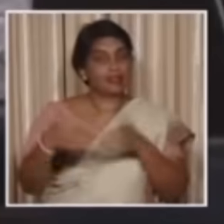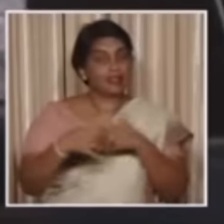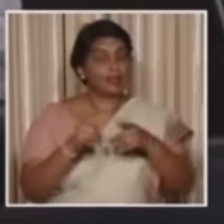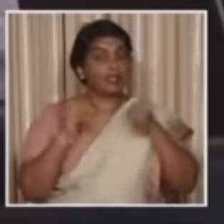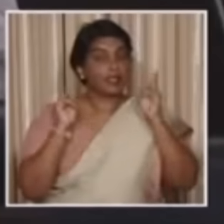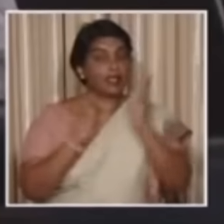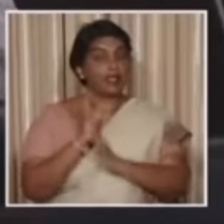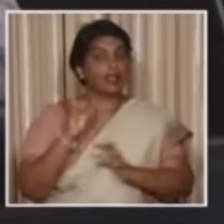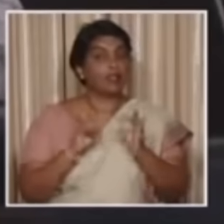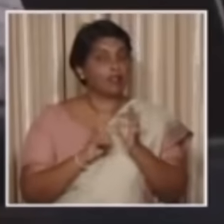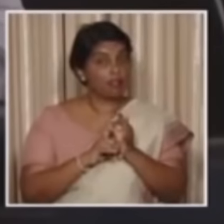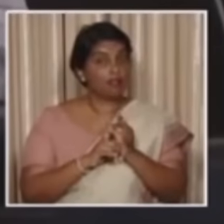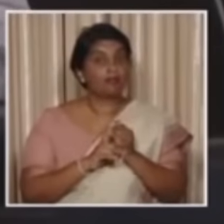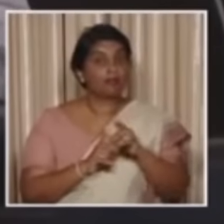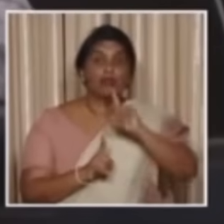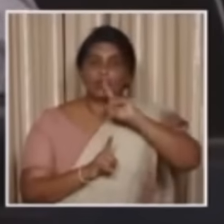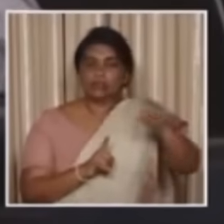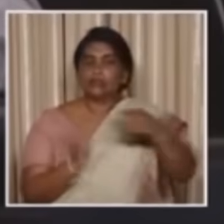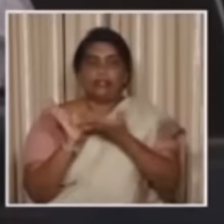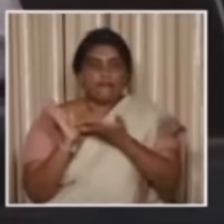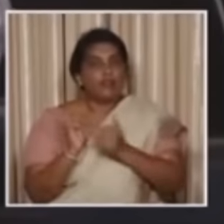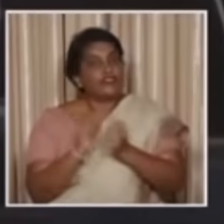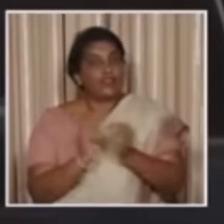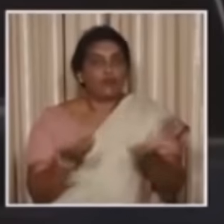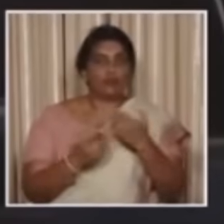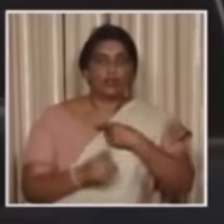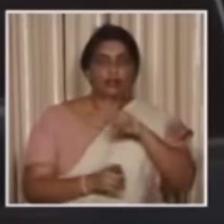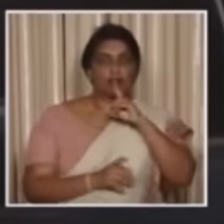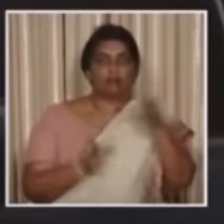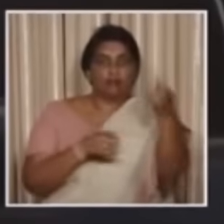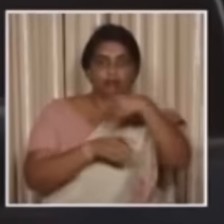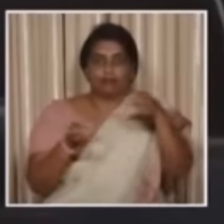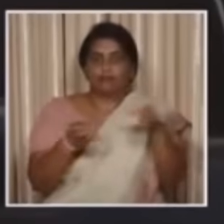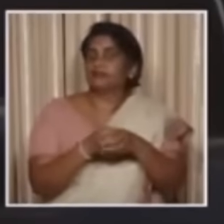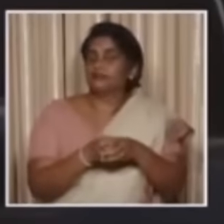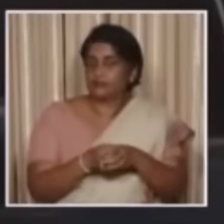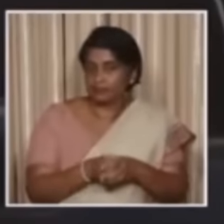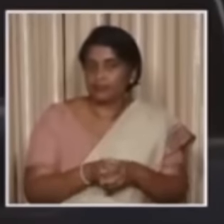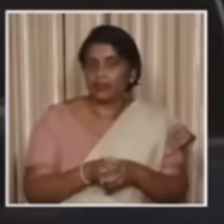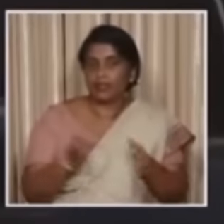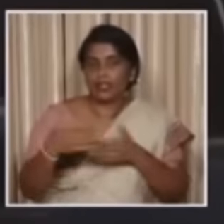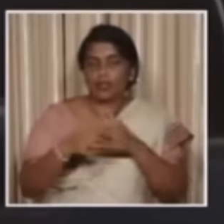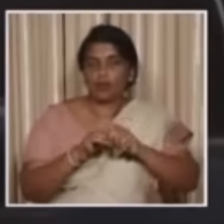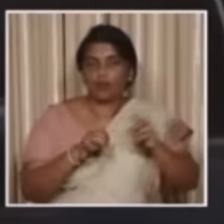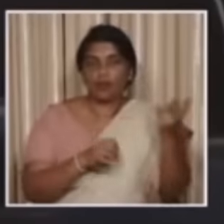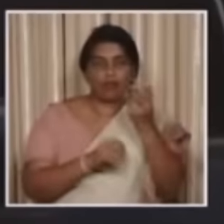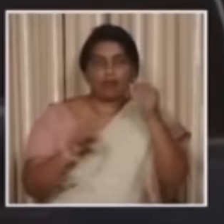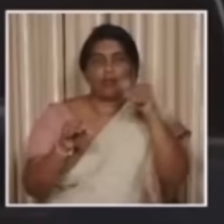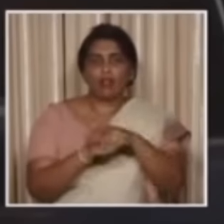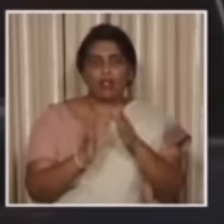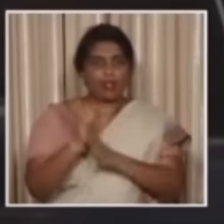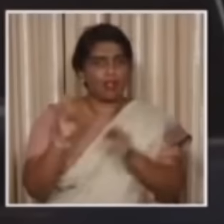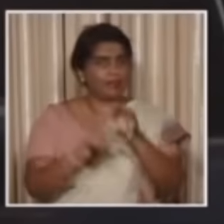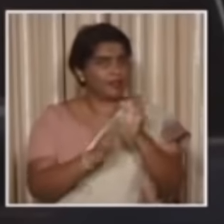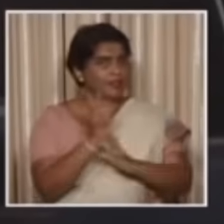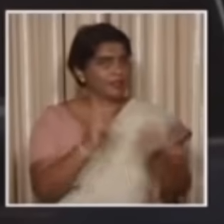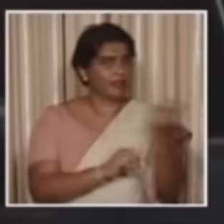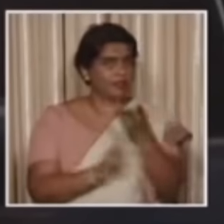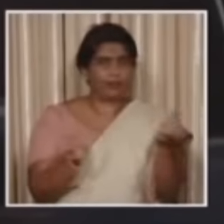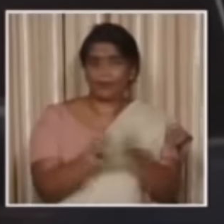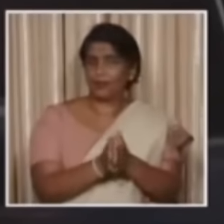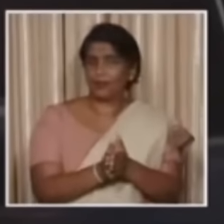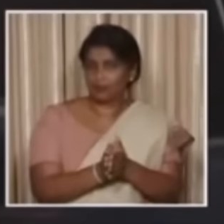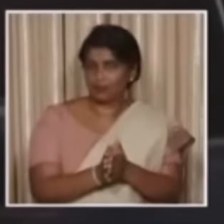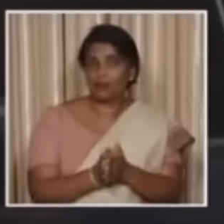ක්‍රීඩා ඇමතිවරයා විදියට ඔබතුමාට කියන්න තිබුණා මේ විදියට කරමු කියලා. ඇයි සාමූහික තීන්දුවක් නේ. කැබිනට් මණ්ඩලේ දෙන්නම එකට අමාත්‍ය ධුර ධර්ම නින්නේ.